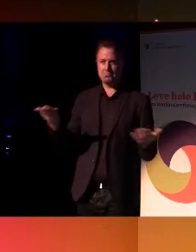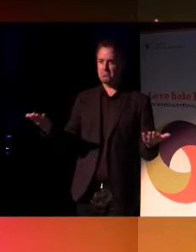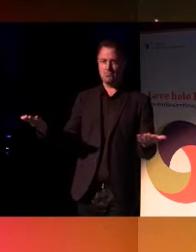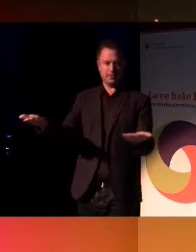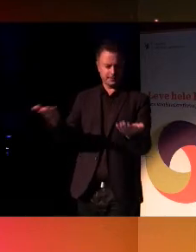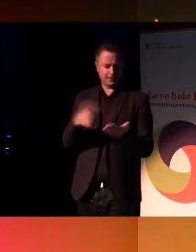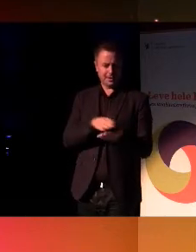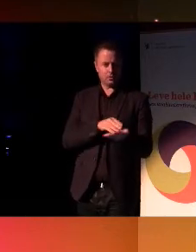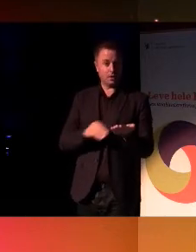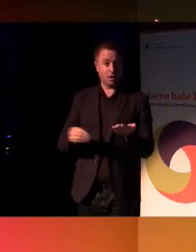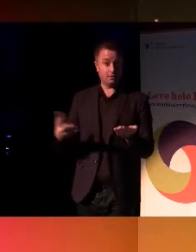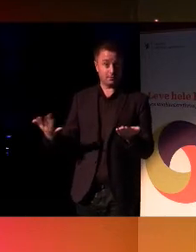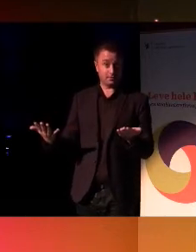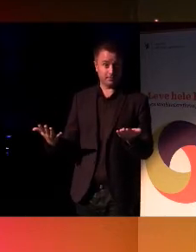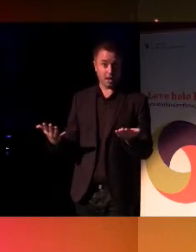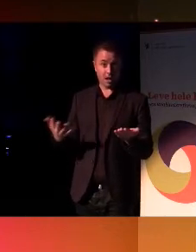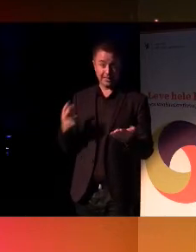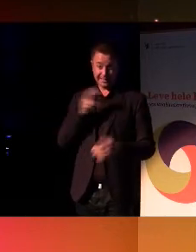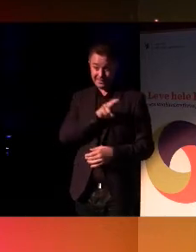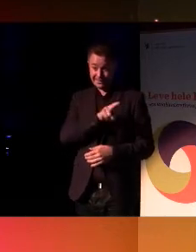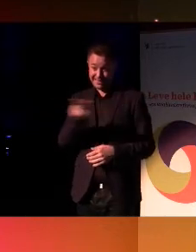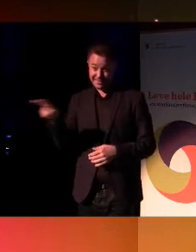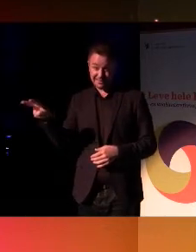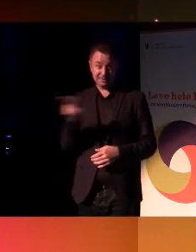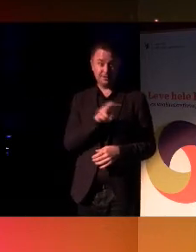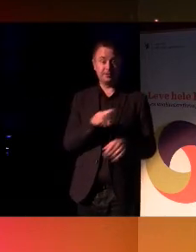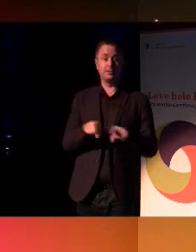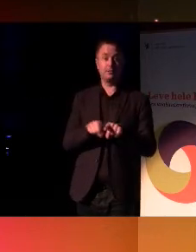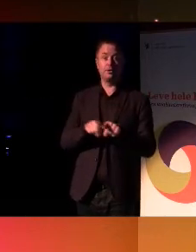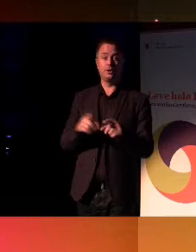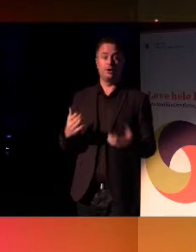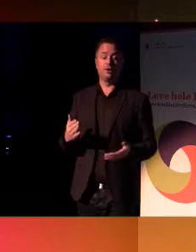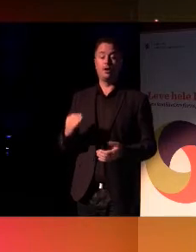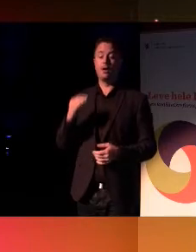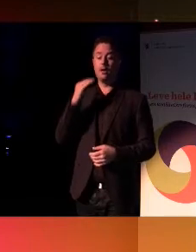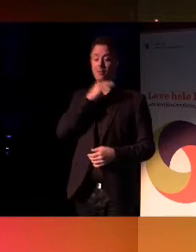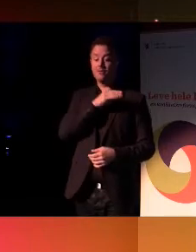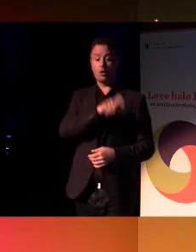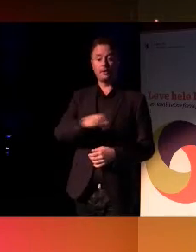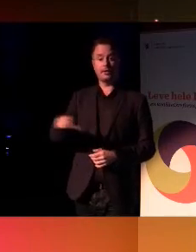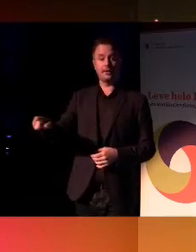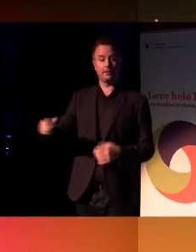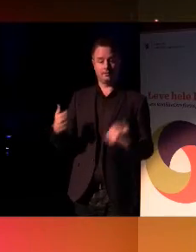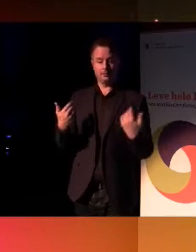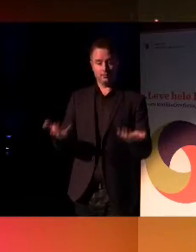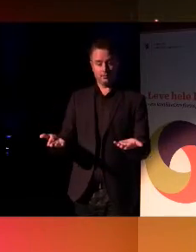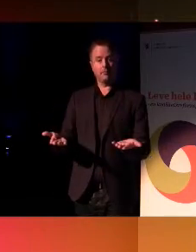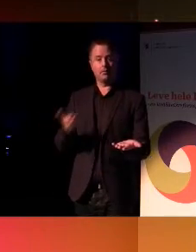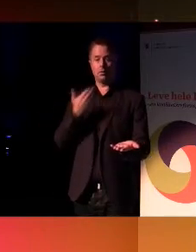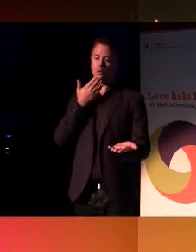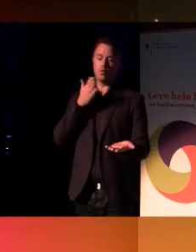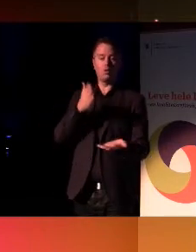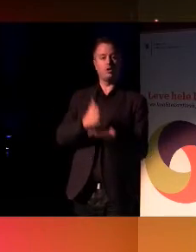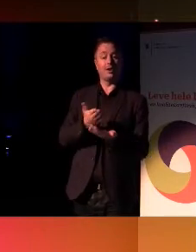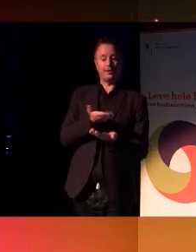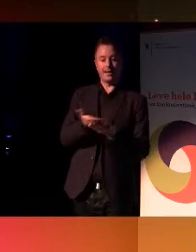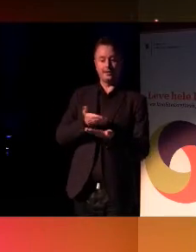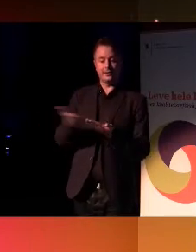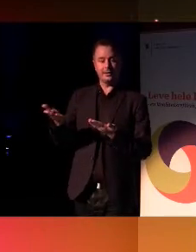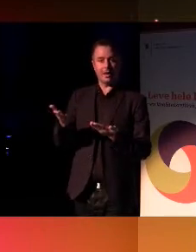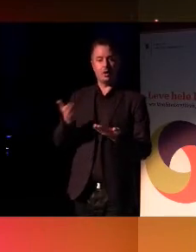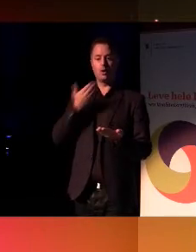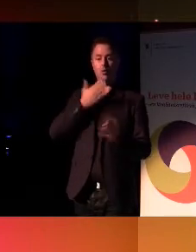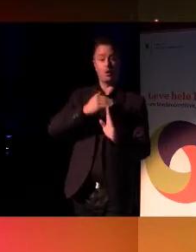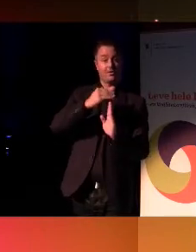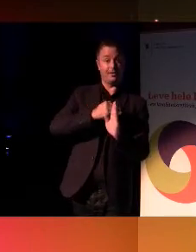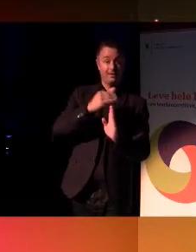å se til at befolkningen får tilstrekkelige tjenester av forsvarlig kvalitet, og når de har